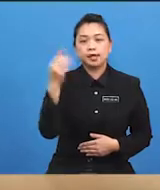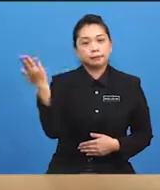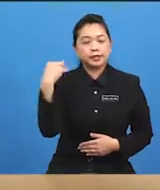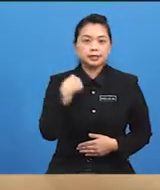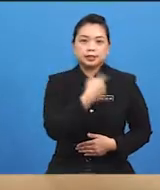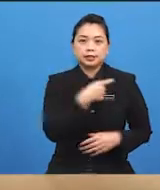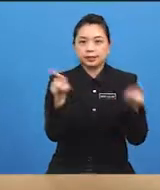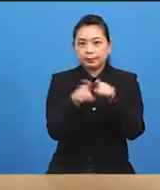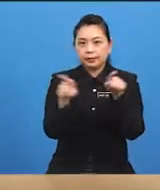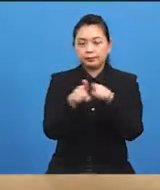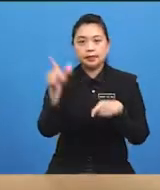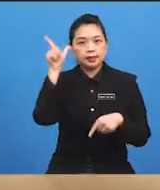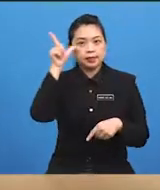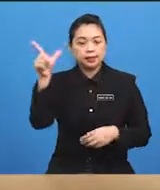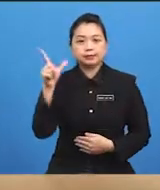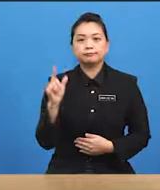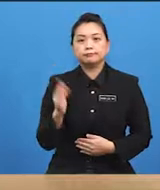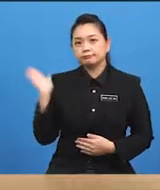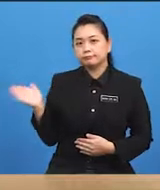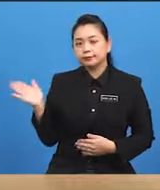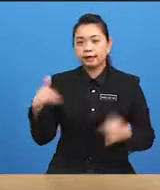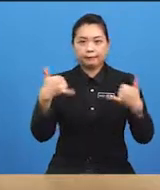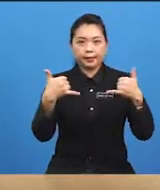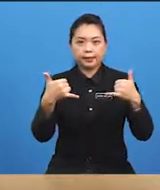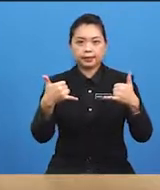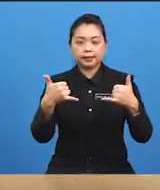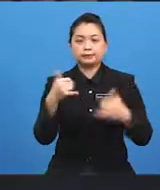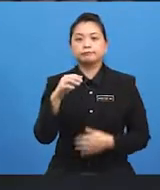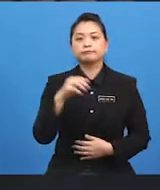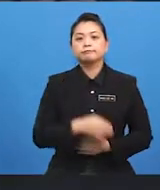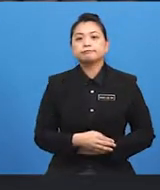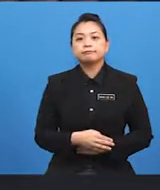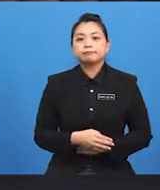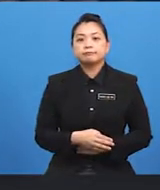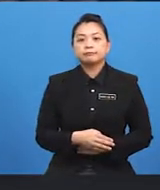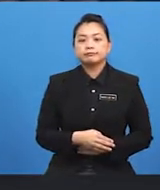Mari kita sama-sama melihat saudari Nor memainkan makam kud. D,